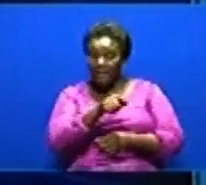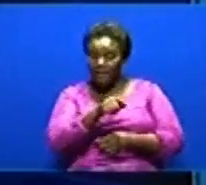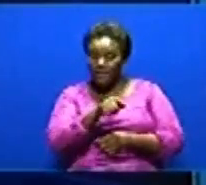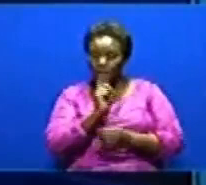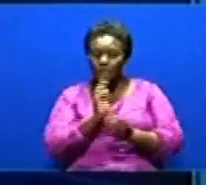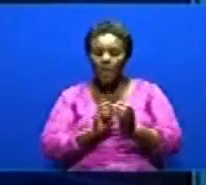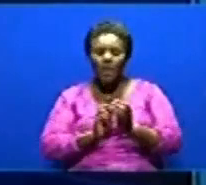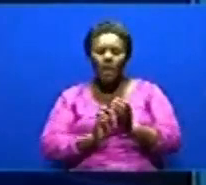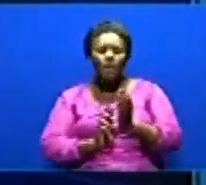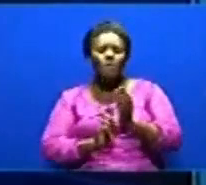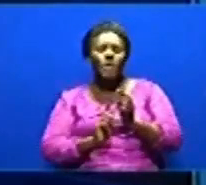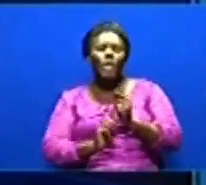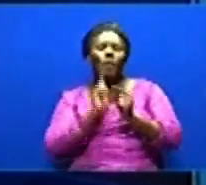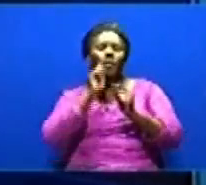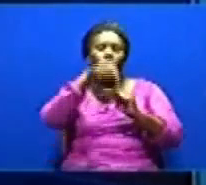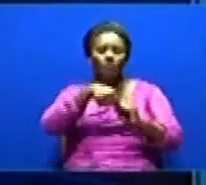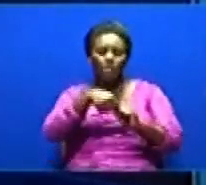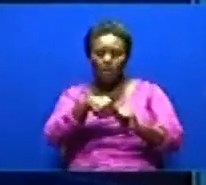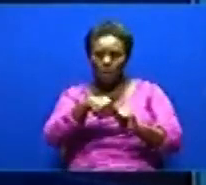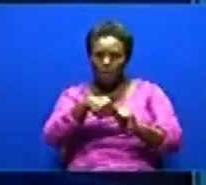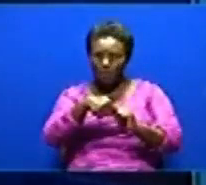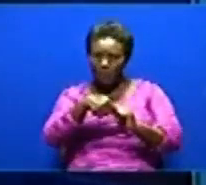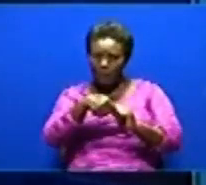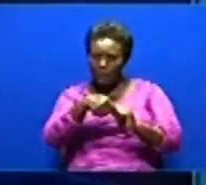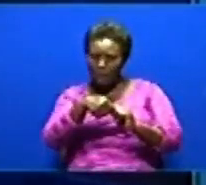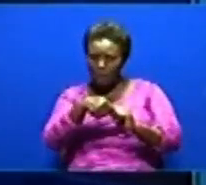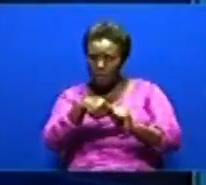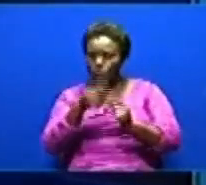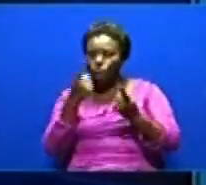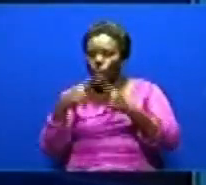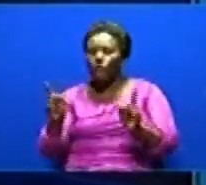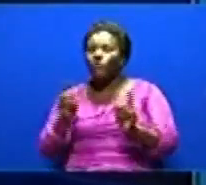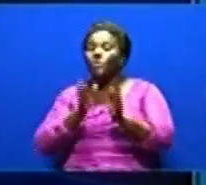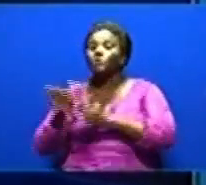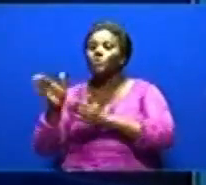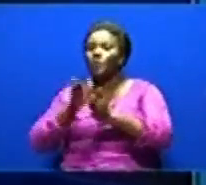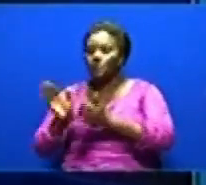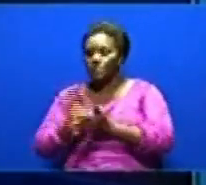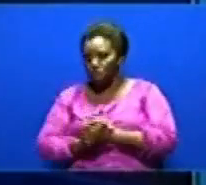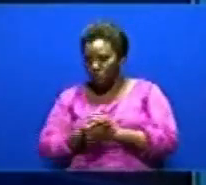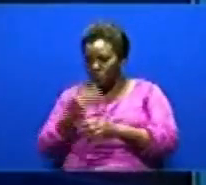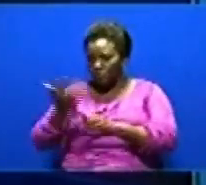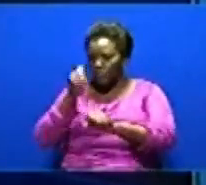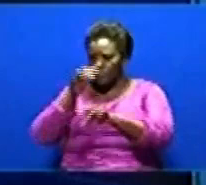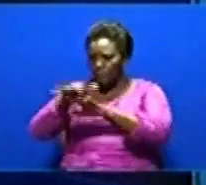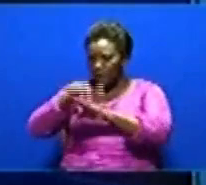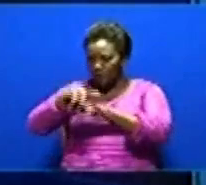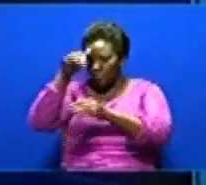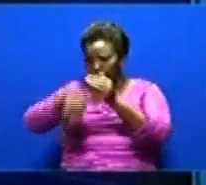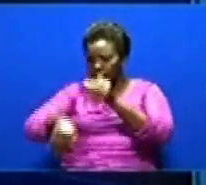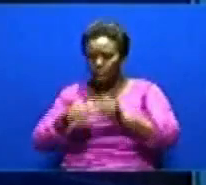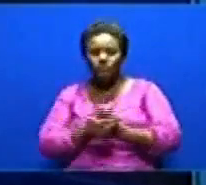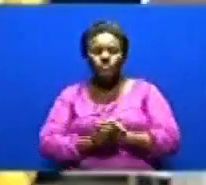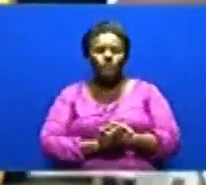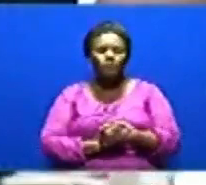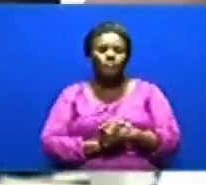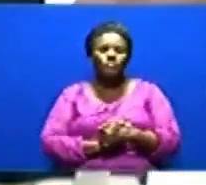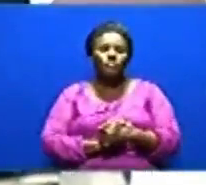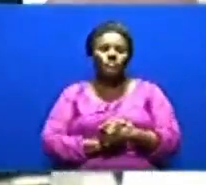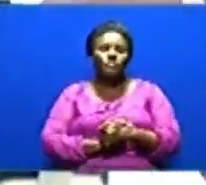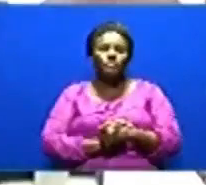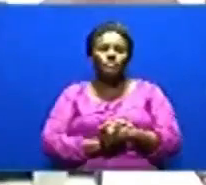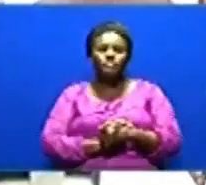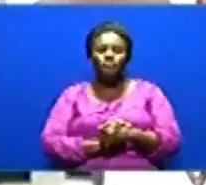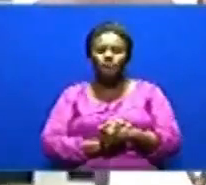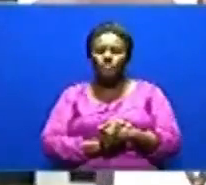na utaratibu wa baadhi ya watu. Mwandishi wetu Upendo Mwakembe anatuarifu zaidi. Taasisi ya kuzuia